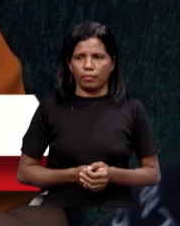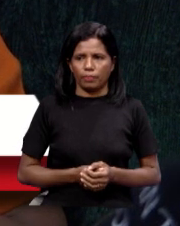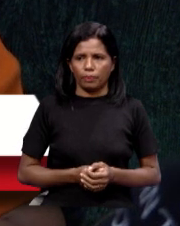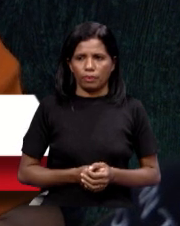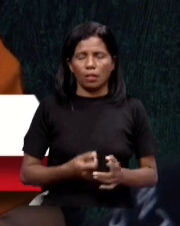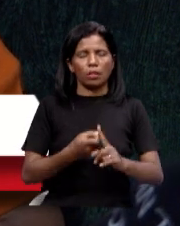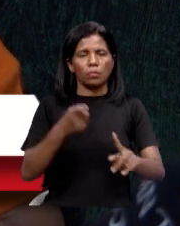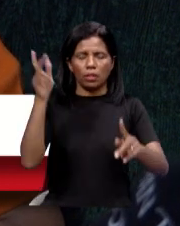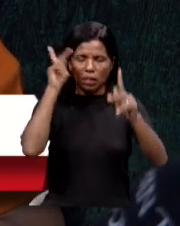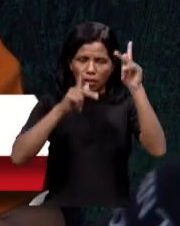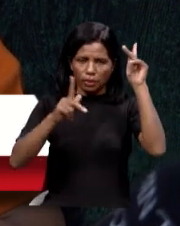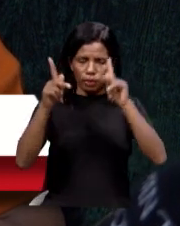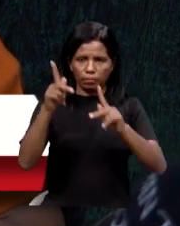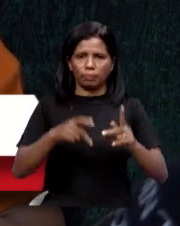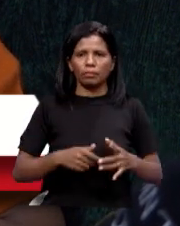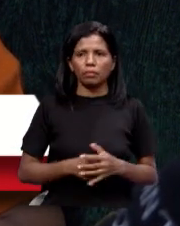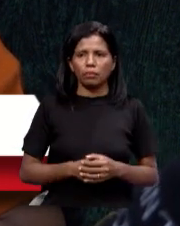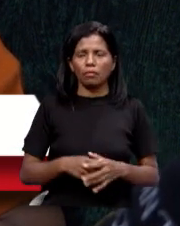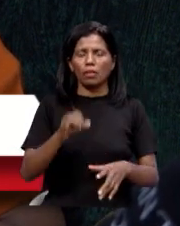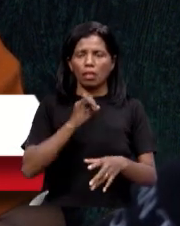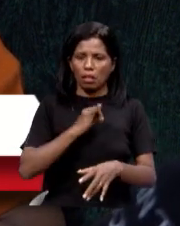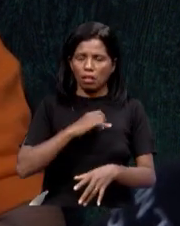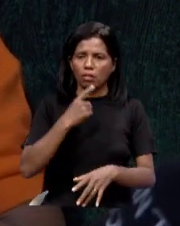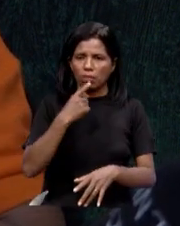Husi caso ne be mak ohin hautemi,